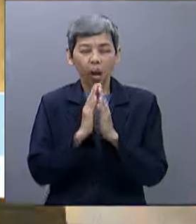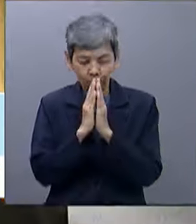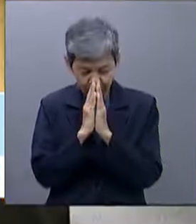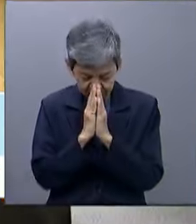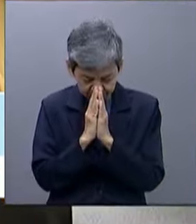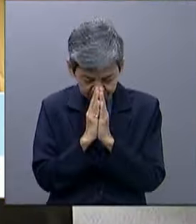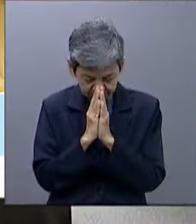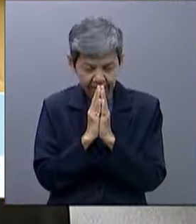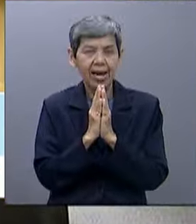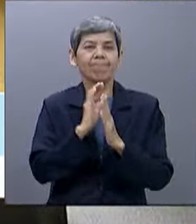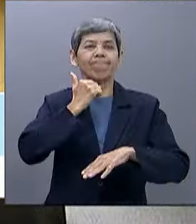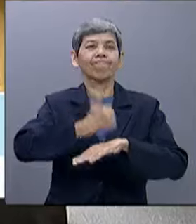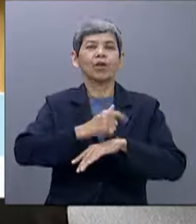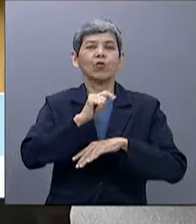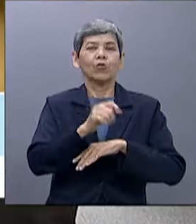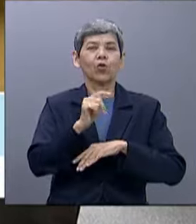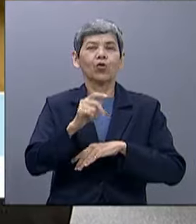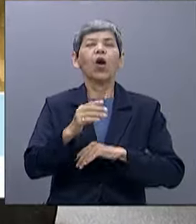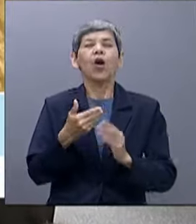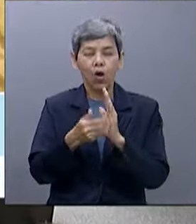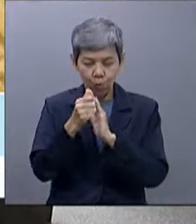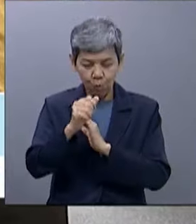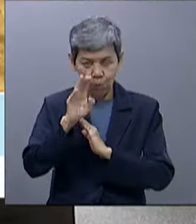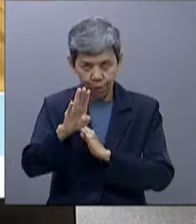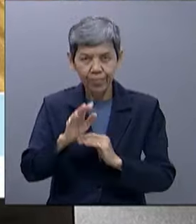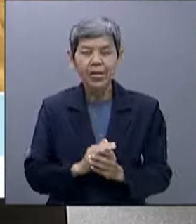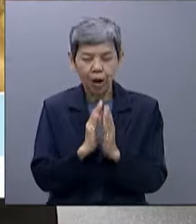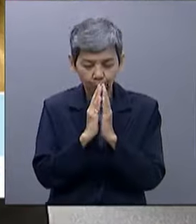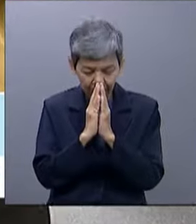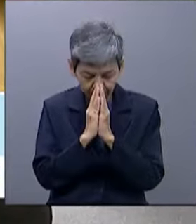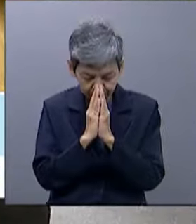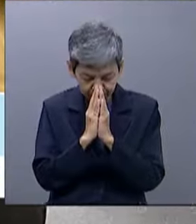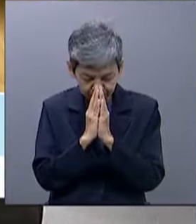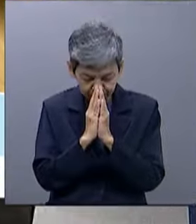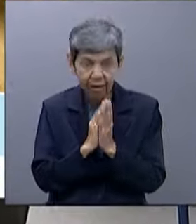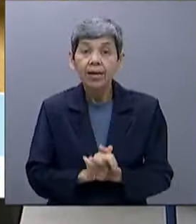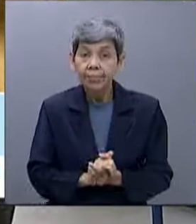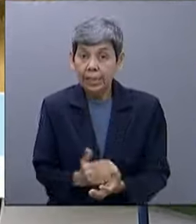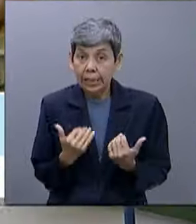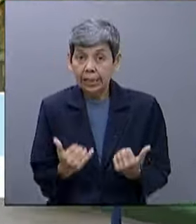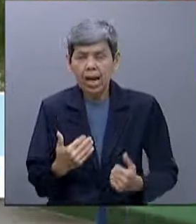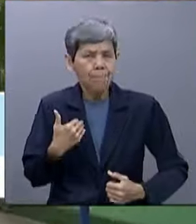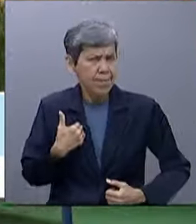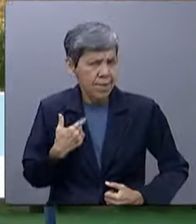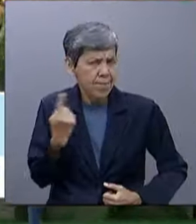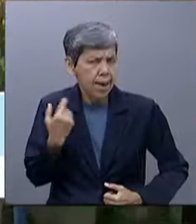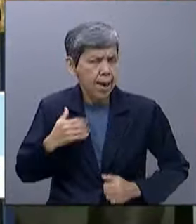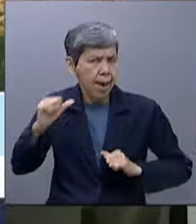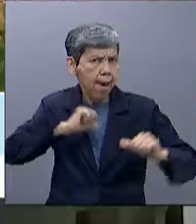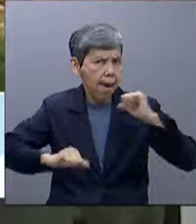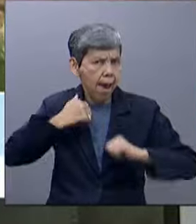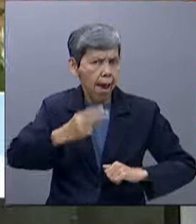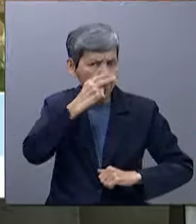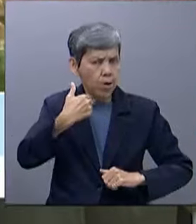นพรพูนเพิ่มนะครับผู้อำนวยการการท่องเที่ยวแห่งประเทศไทยสำนักงานจังหวัดอุบลราชธานีด้วยครับขอบคุณครับคุณผู้ชมครับตอนนี้ผมมีอีกหนึ่งชุดการแสดงสวยๆมา